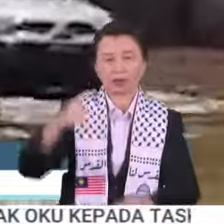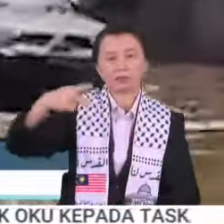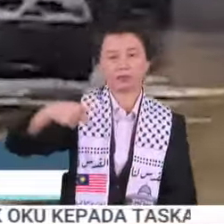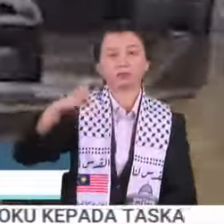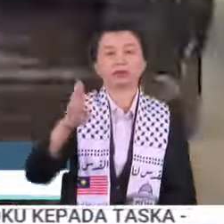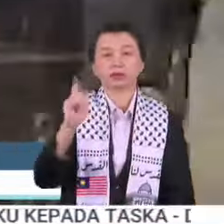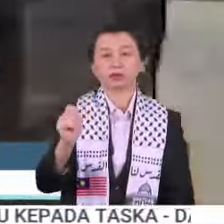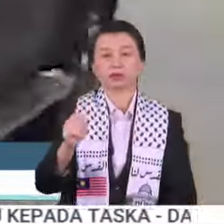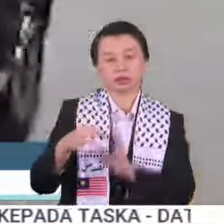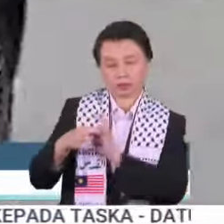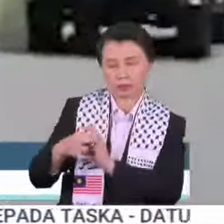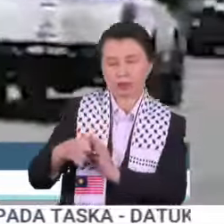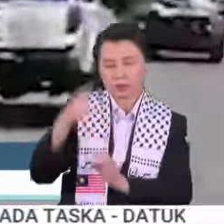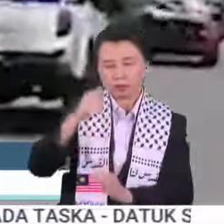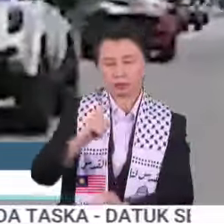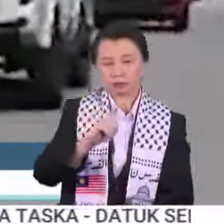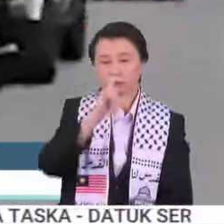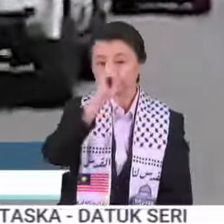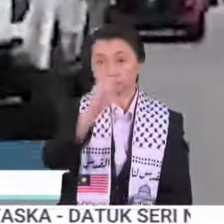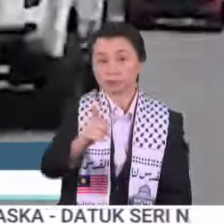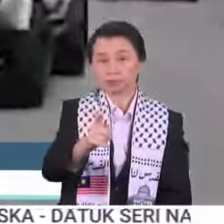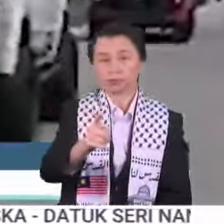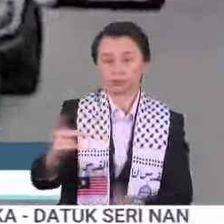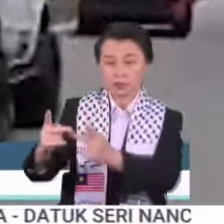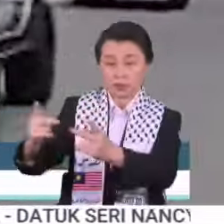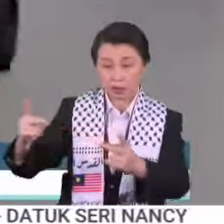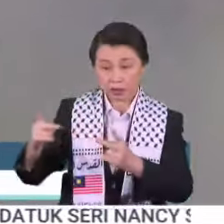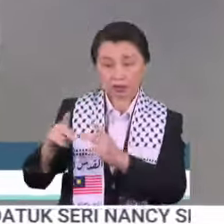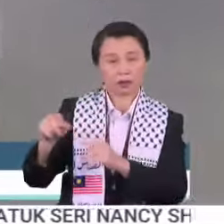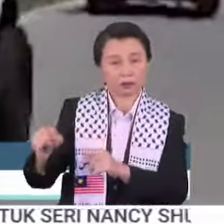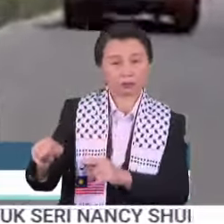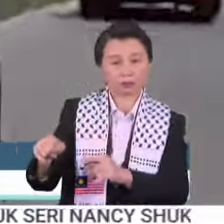tempatan untuk memastikan kawasan yang